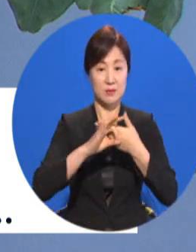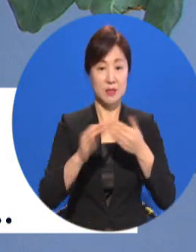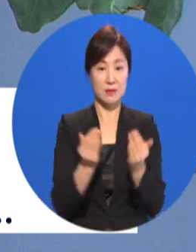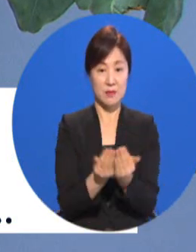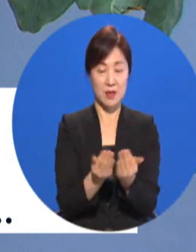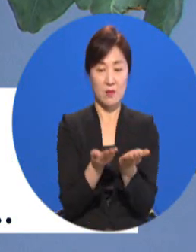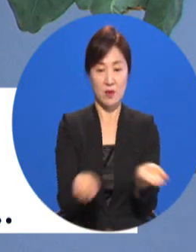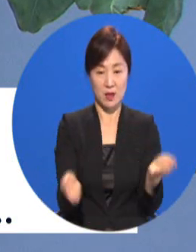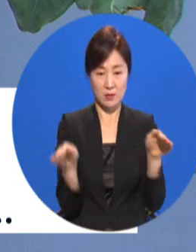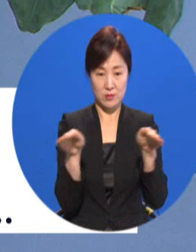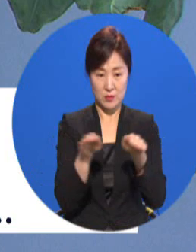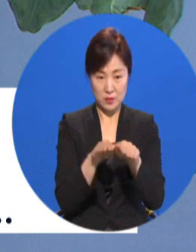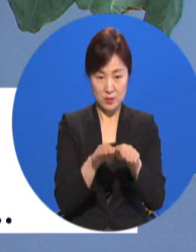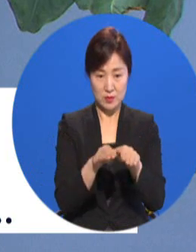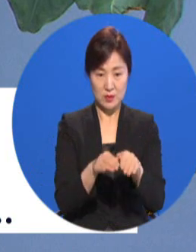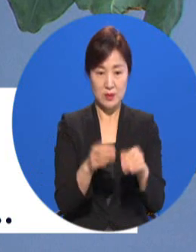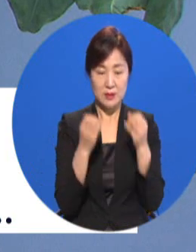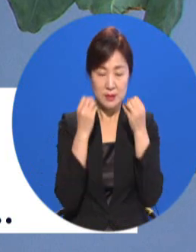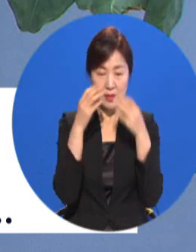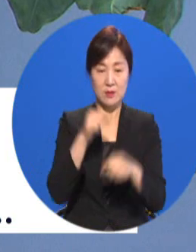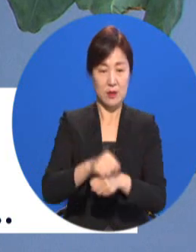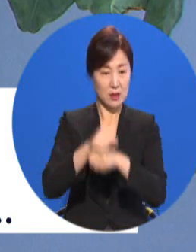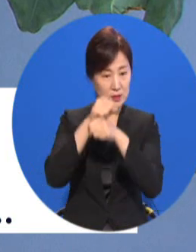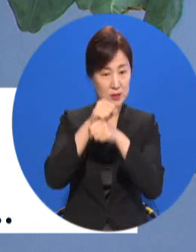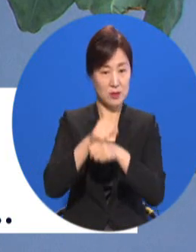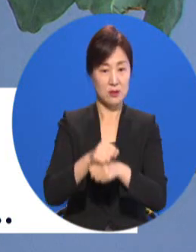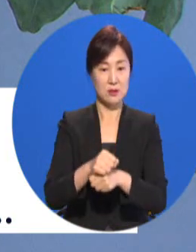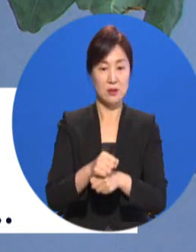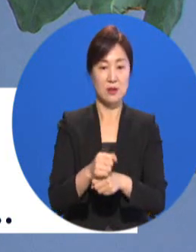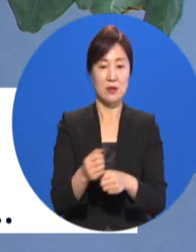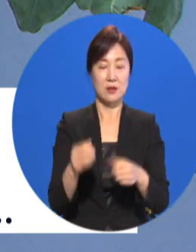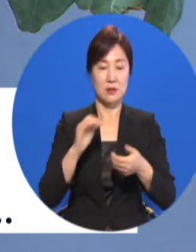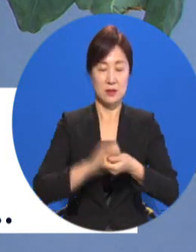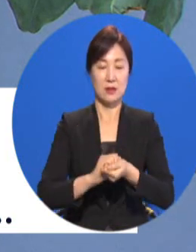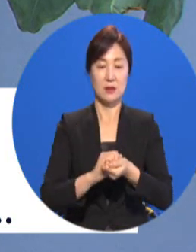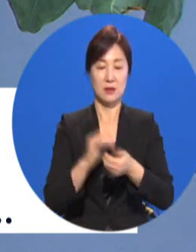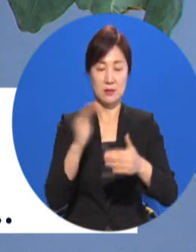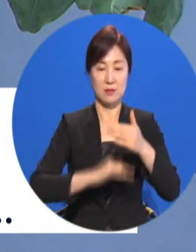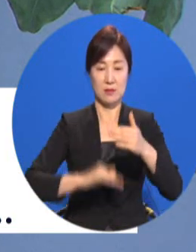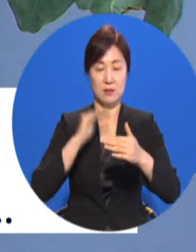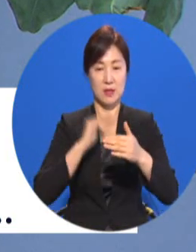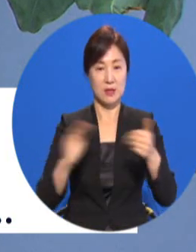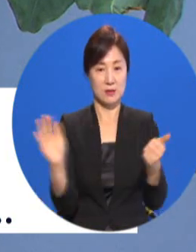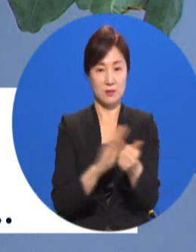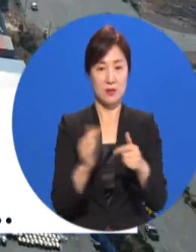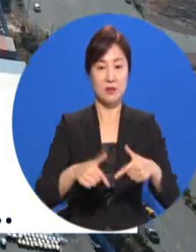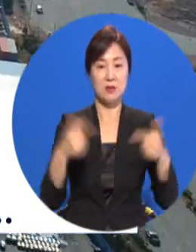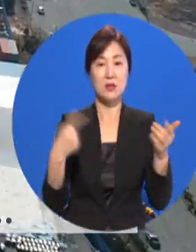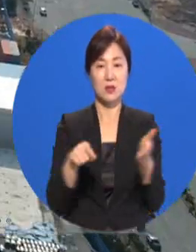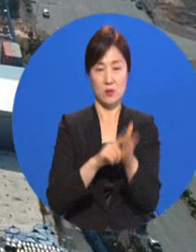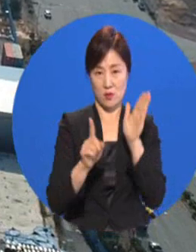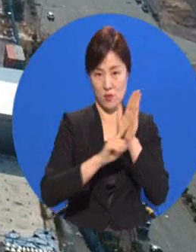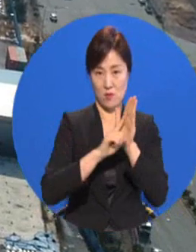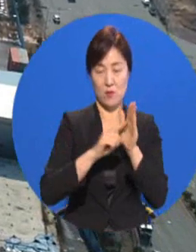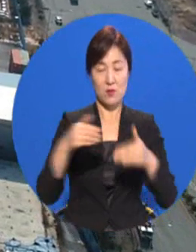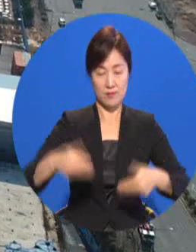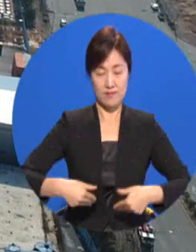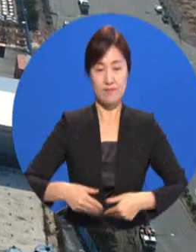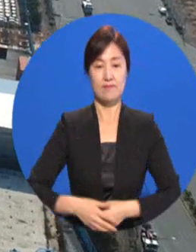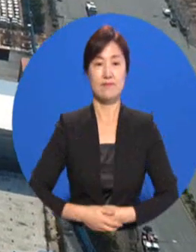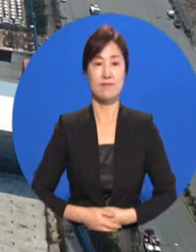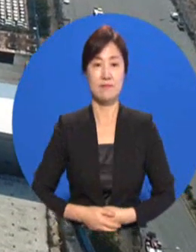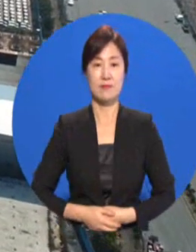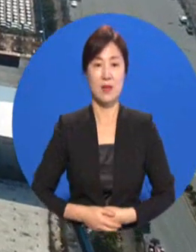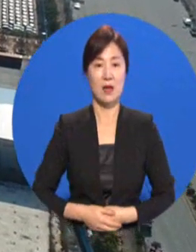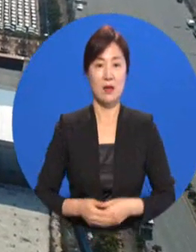울 그리고 신규한 정물 야 전기선 서비스 확충을 위해서 집중적으로 마케팅을 배우 단지 조기